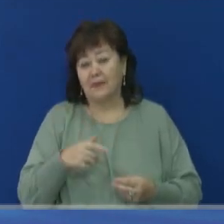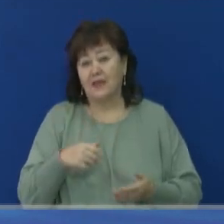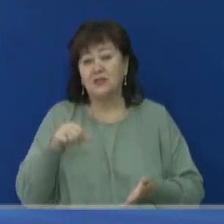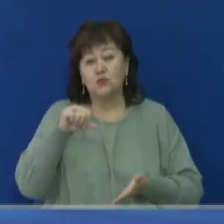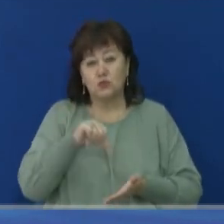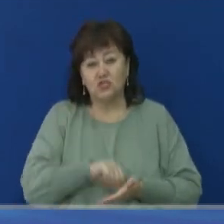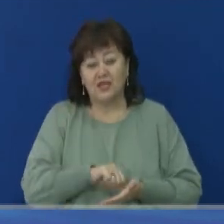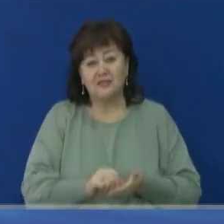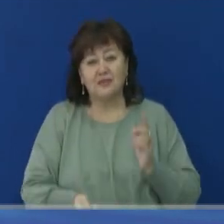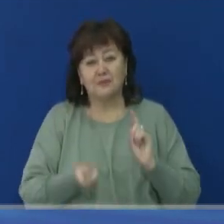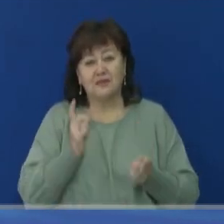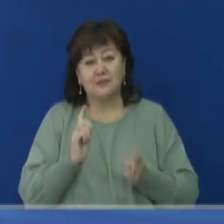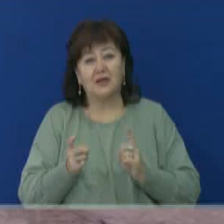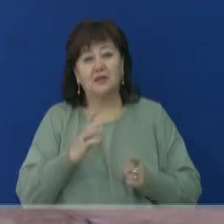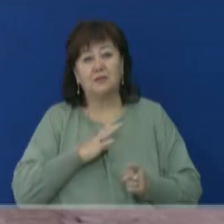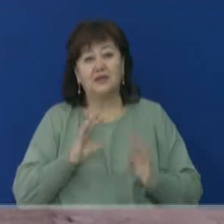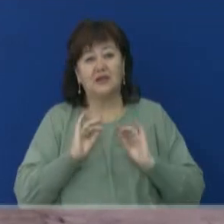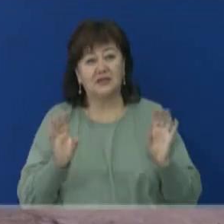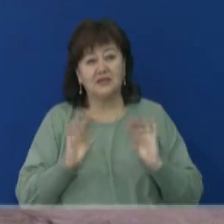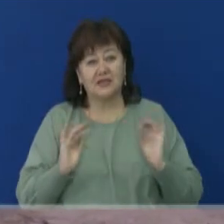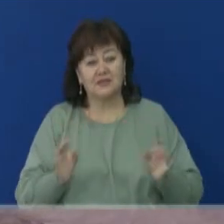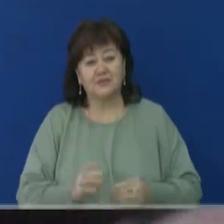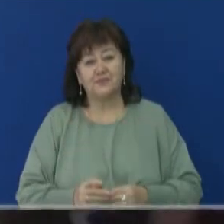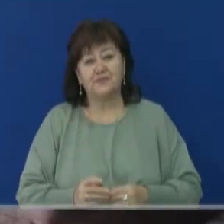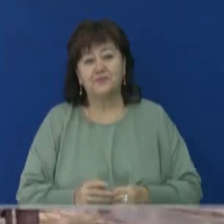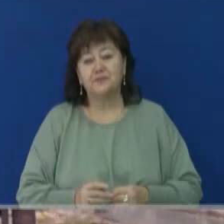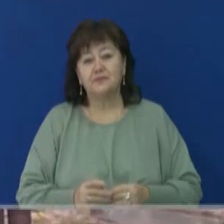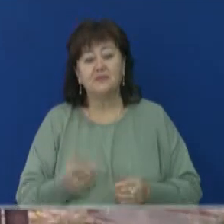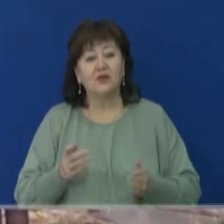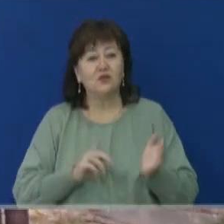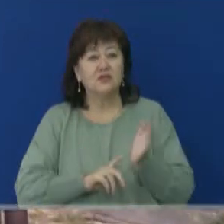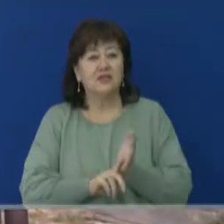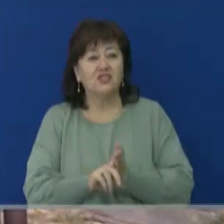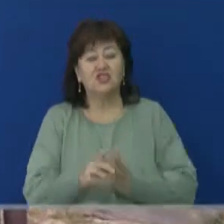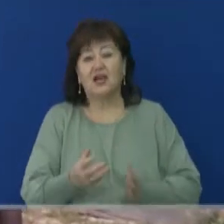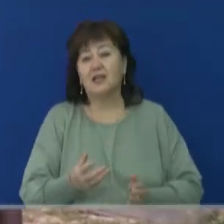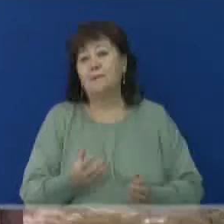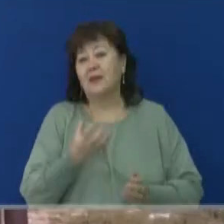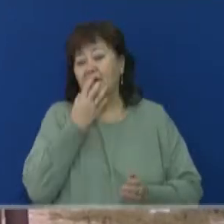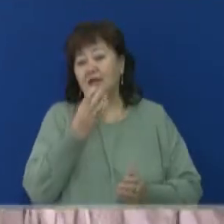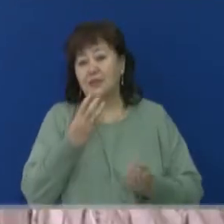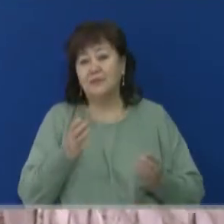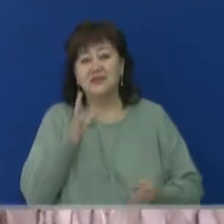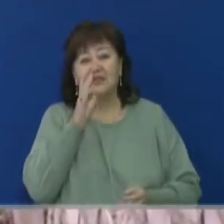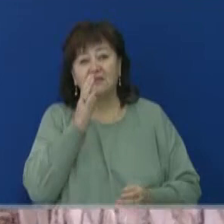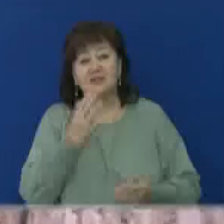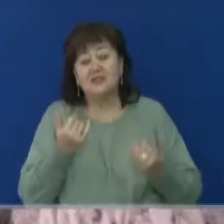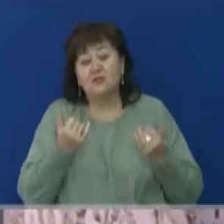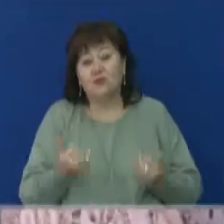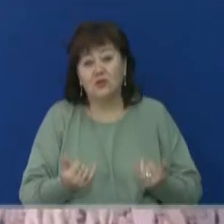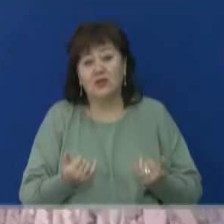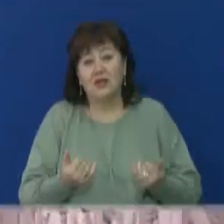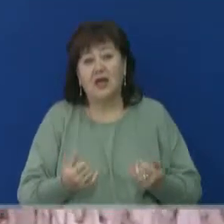қатысуымен өткен брифингте айтылды. Алдағы жылу маусының басталуына орай өрт оқиғаларының алдын алу үшін төтенше жағдайлар